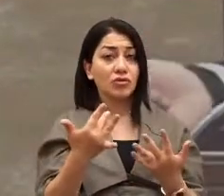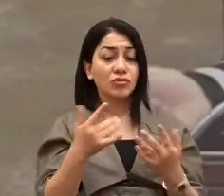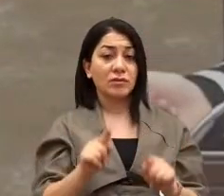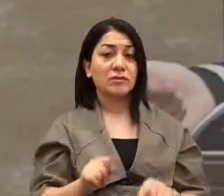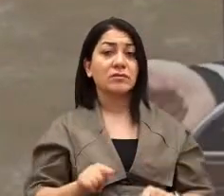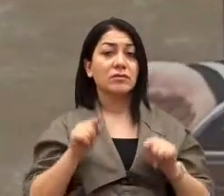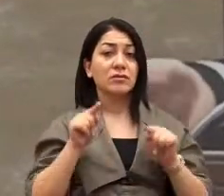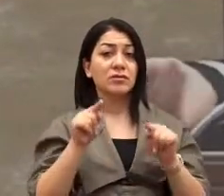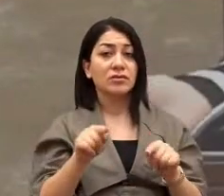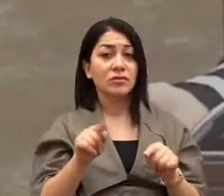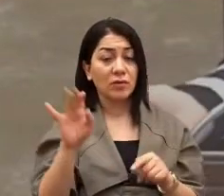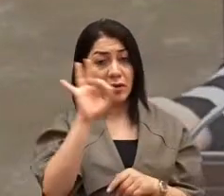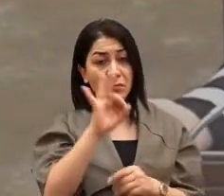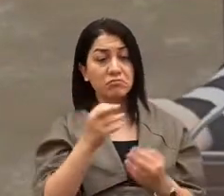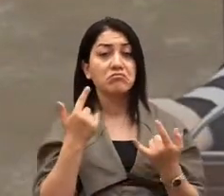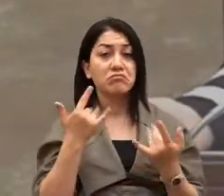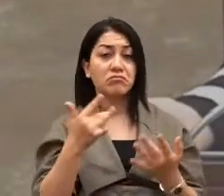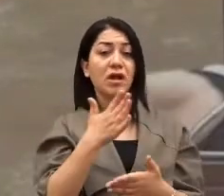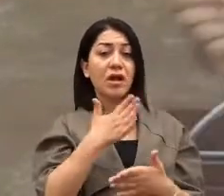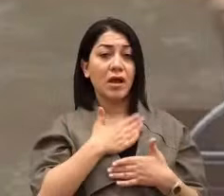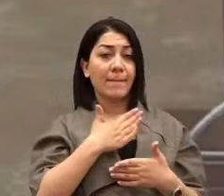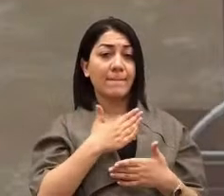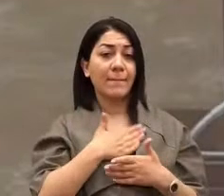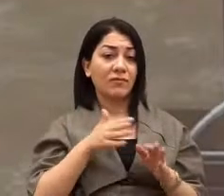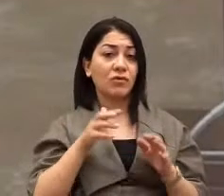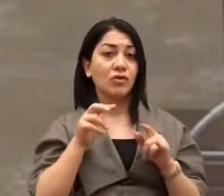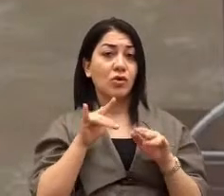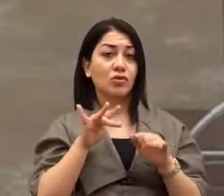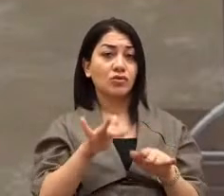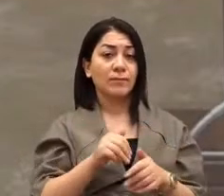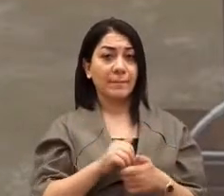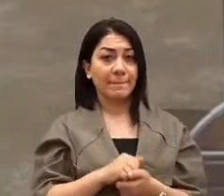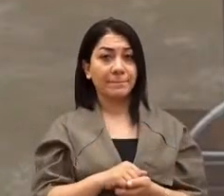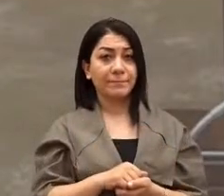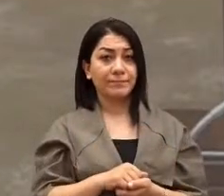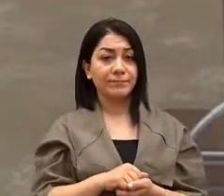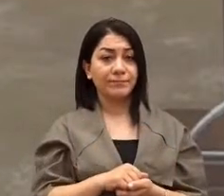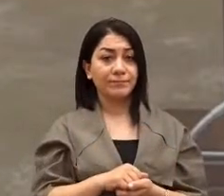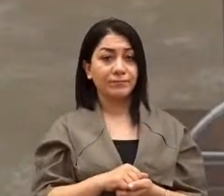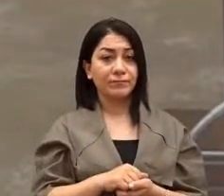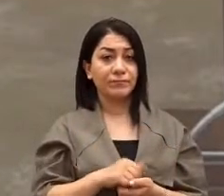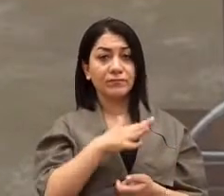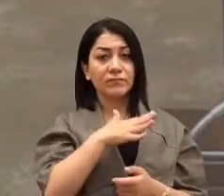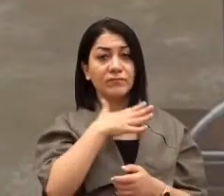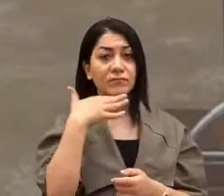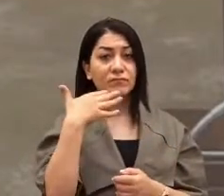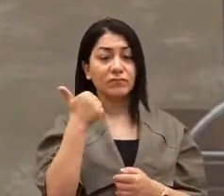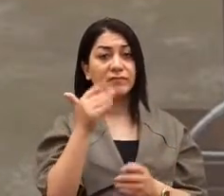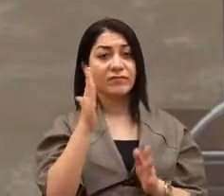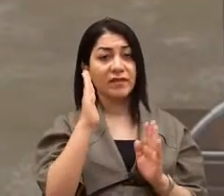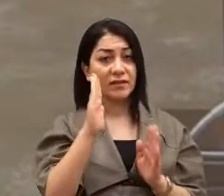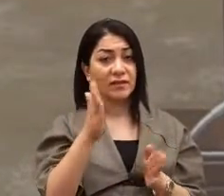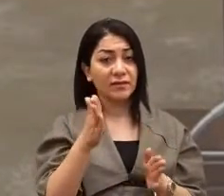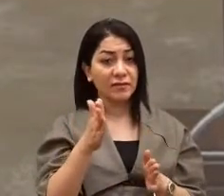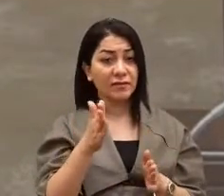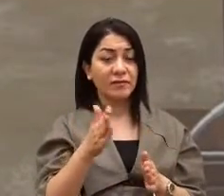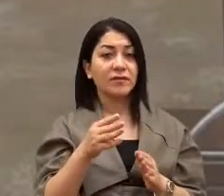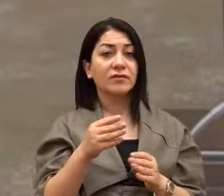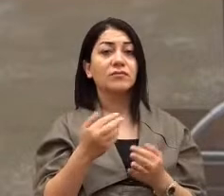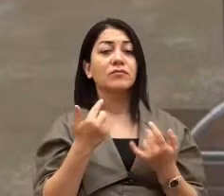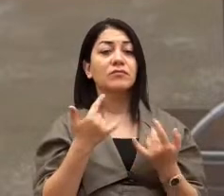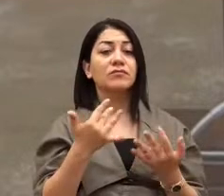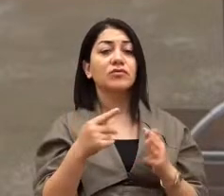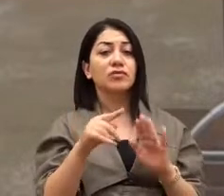դիմորդին դիտարկելու համար պահանջում է կամավորական գործունեություն։ Եվ նաև նշեմ, որ շատ լավ կլինի, որ ներկայացվեն ցուցանիշներ, թե